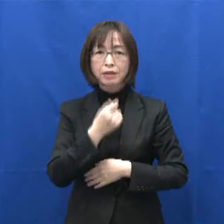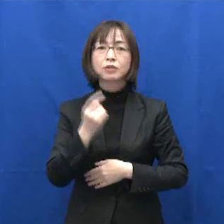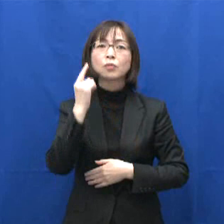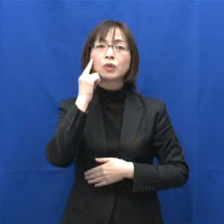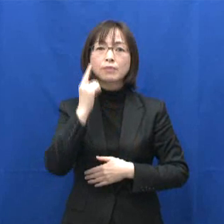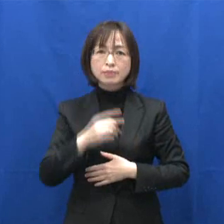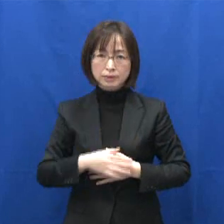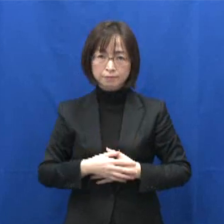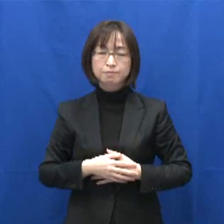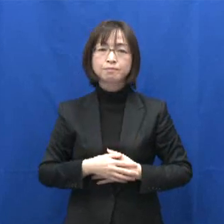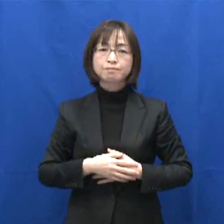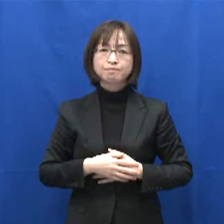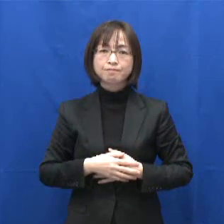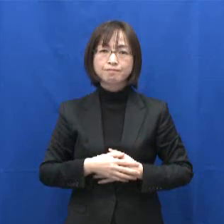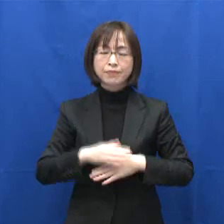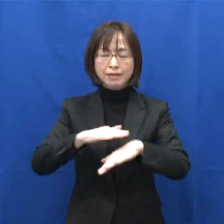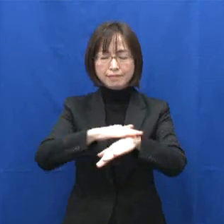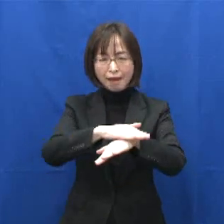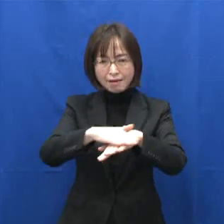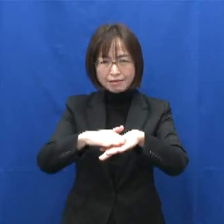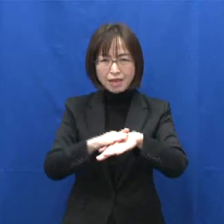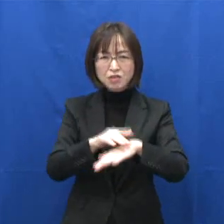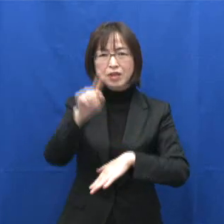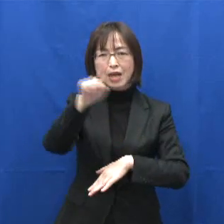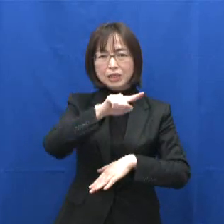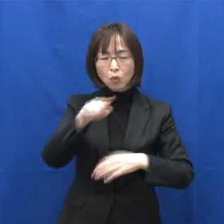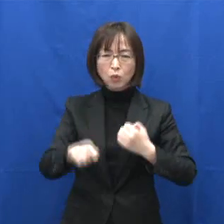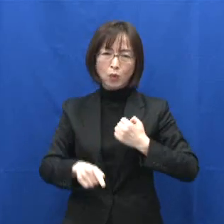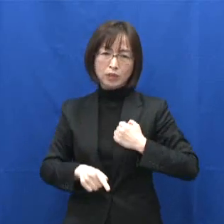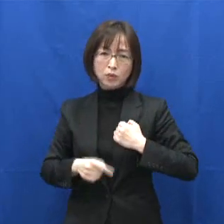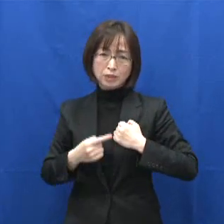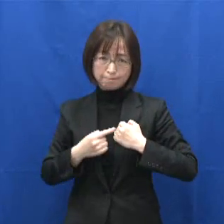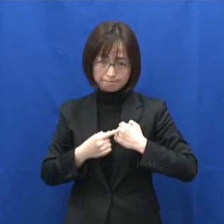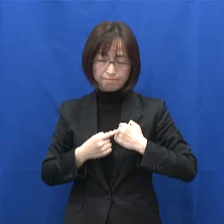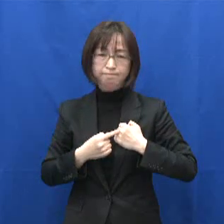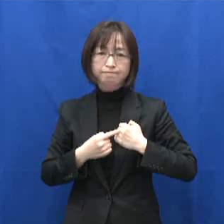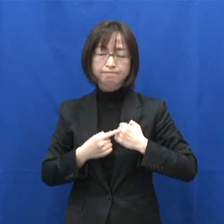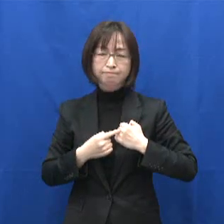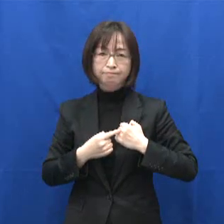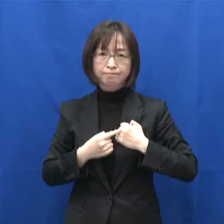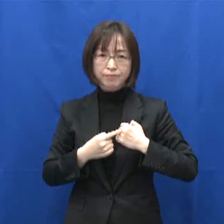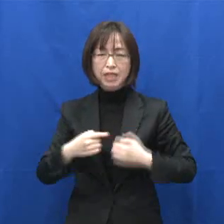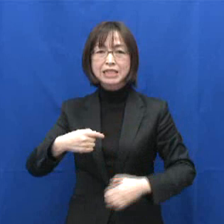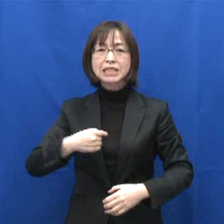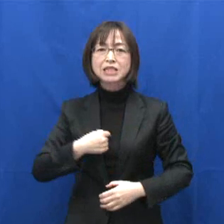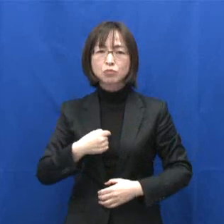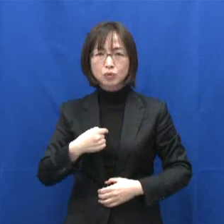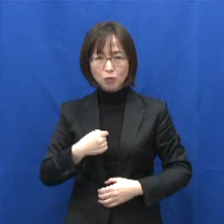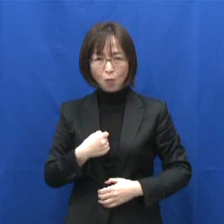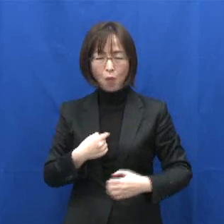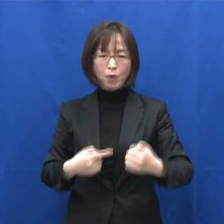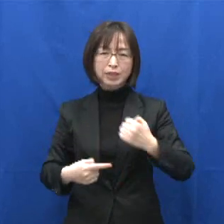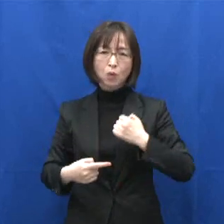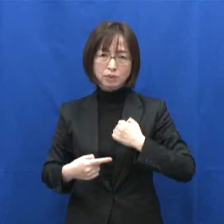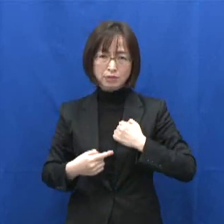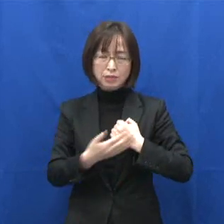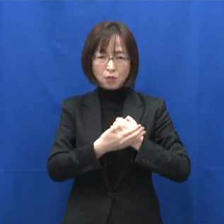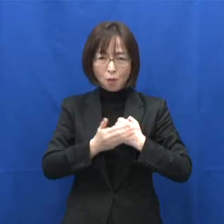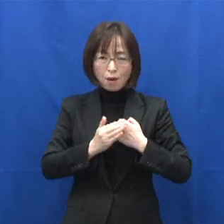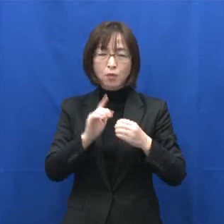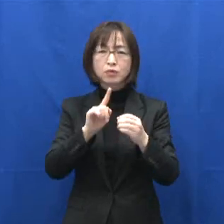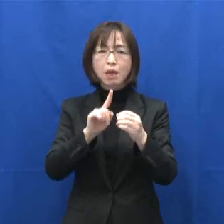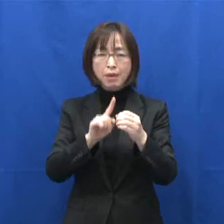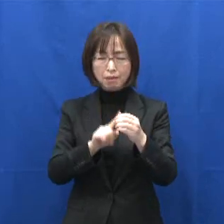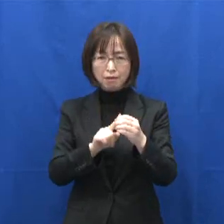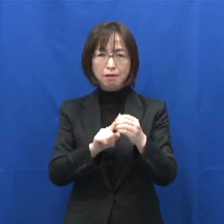。大切な人の命、そしてご自分の命を守るために